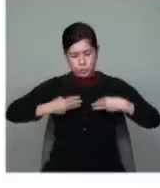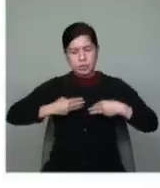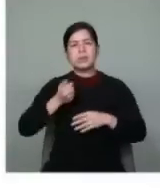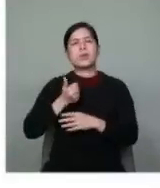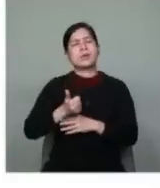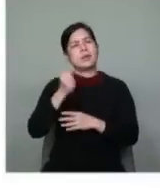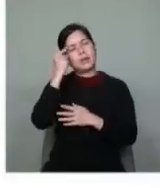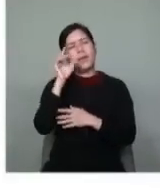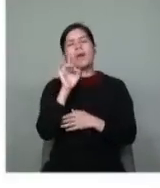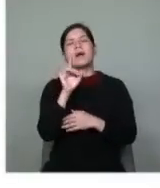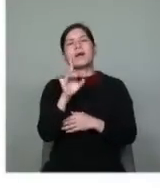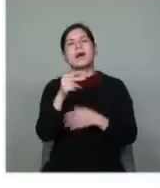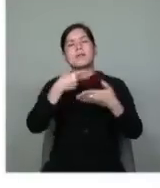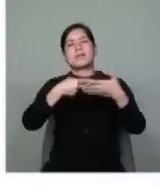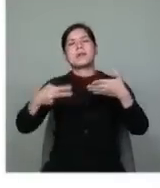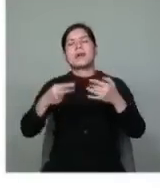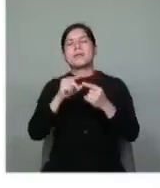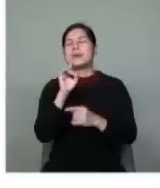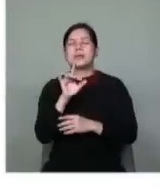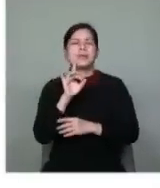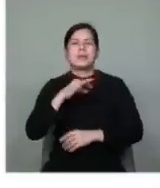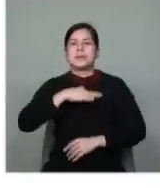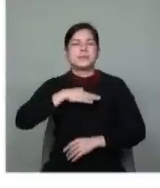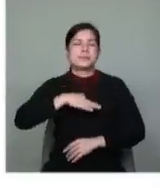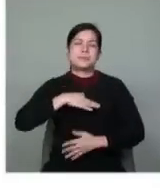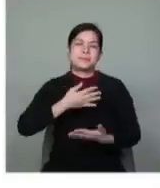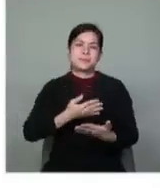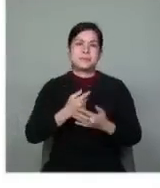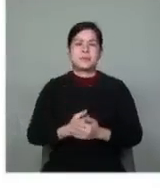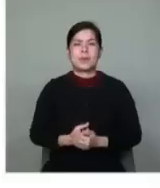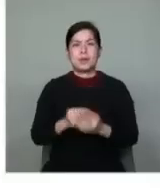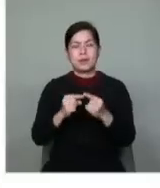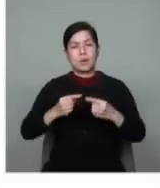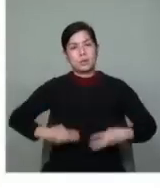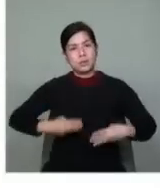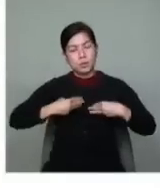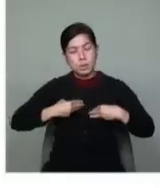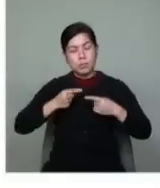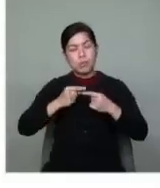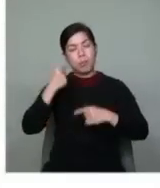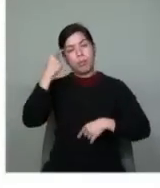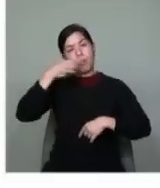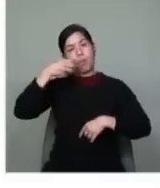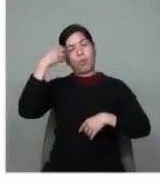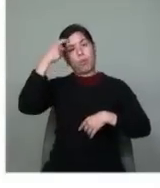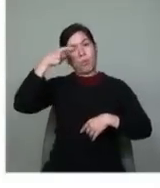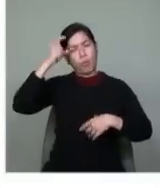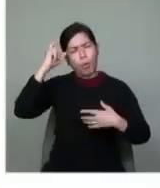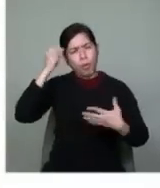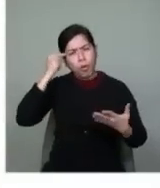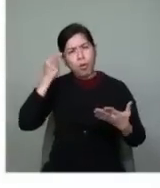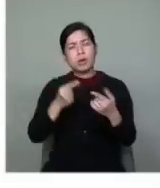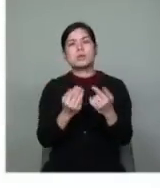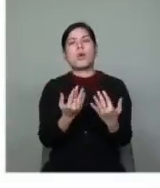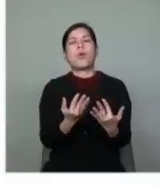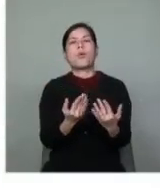ะ อันนี้ชีวิตดีๆที่ลงตัวนะชีวิตแบบมึนงงก็มี ค่ะ รอระบายอีกก็ยังเห็